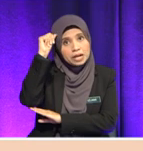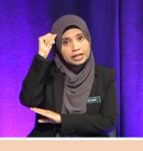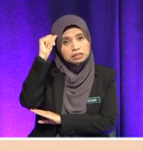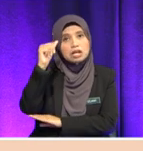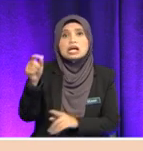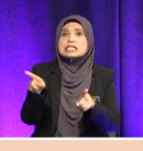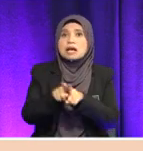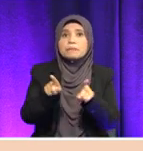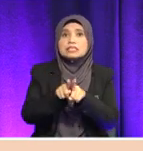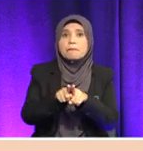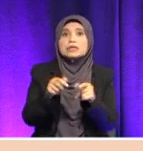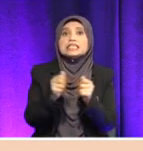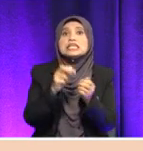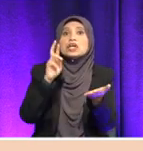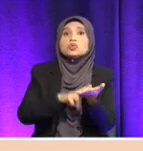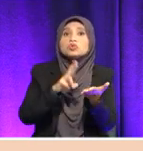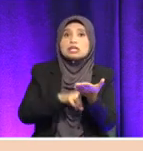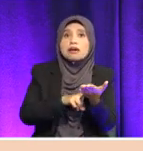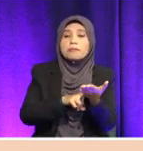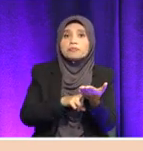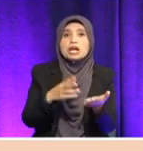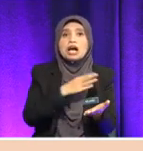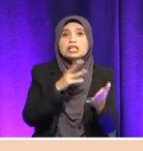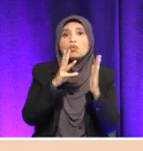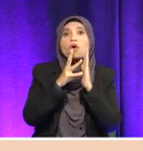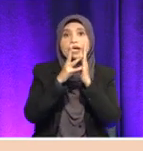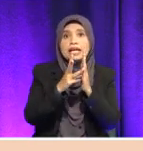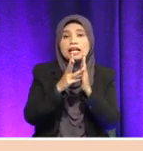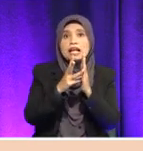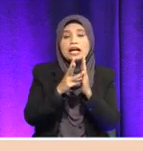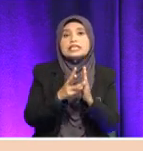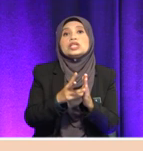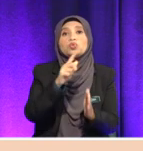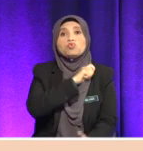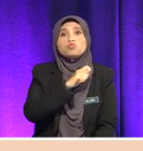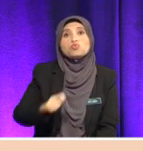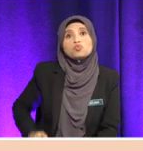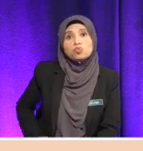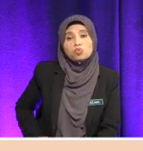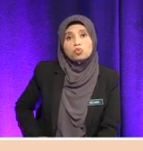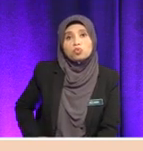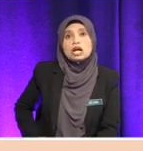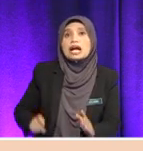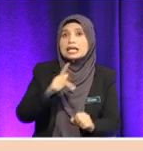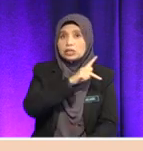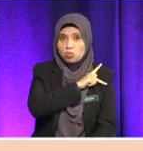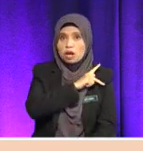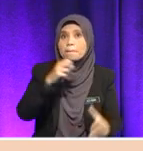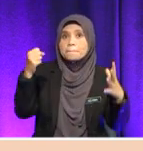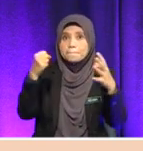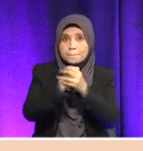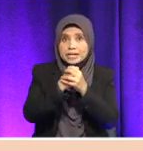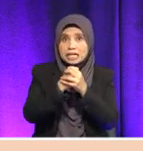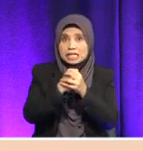bersama-sama dalam perundingan tersebut dan kita ada sudah pasti wakil daripada itu Abdurrahman sendiri sebagai ketua kepada perikatan ketika